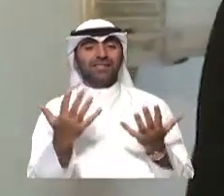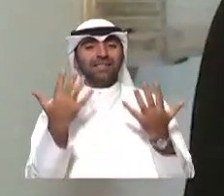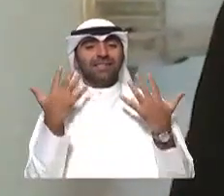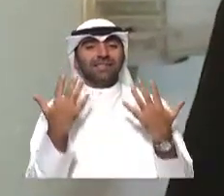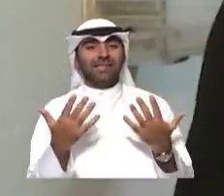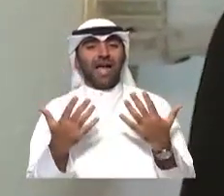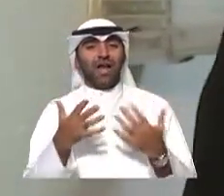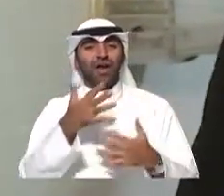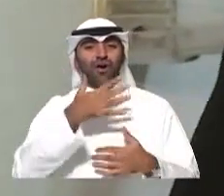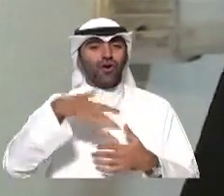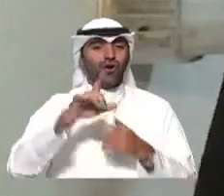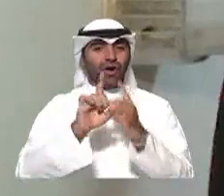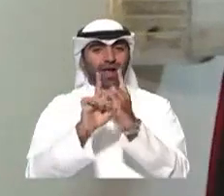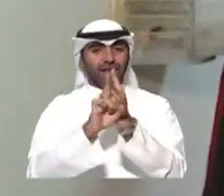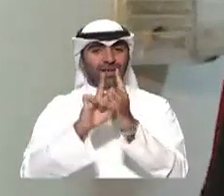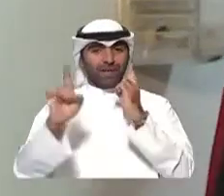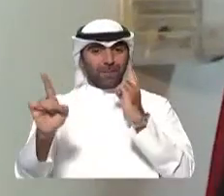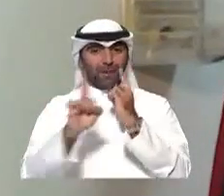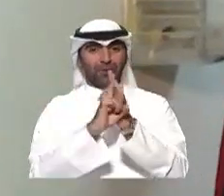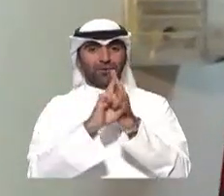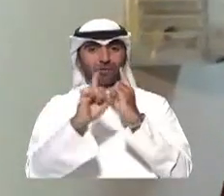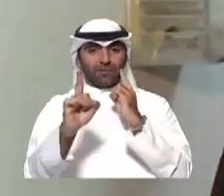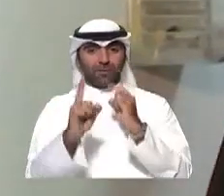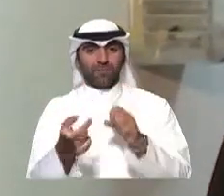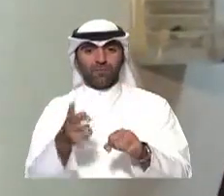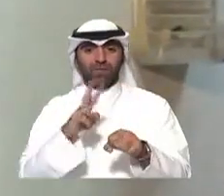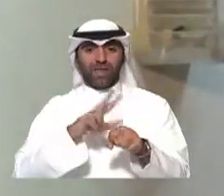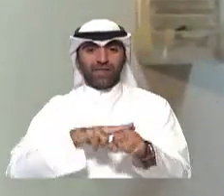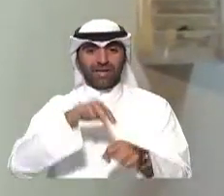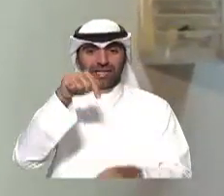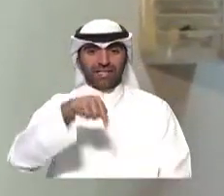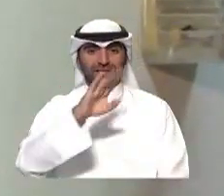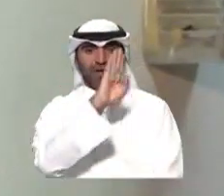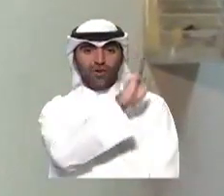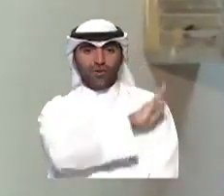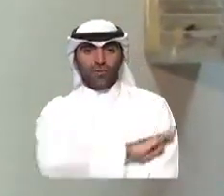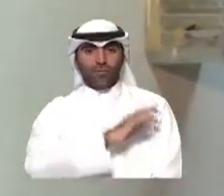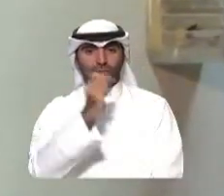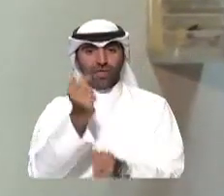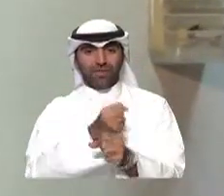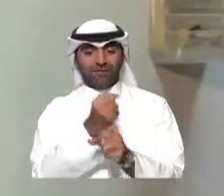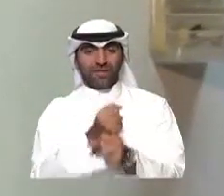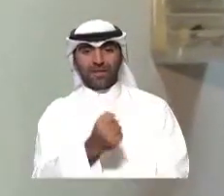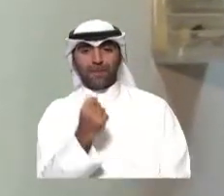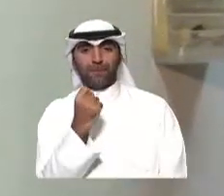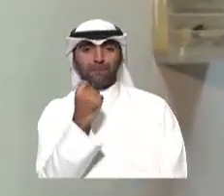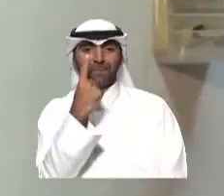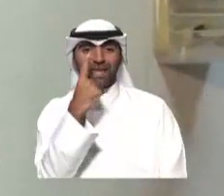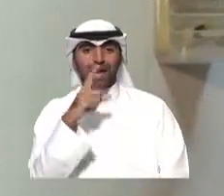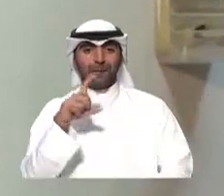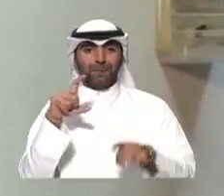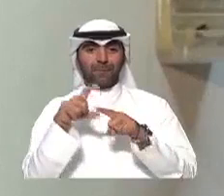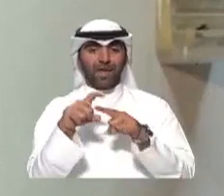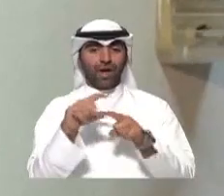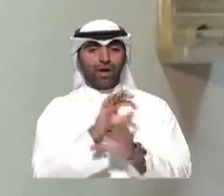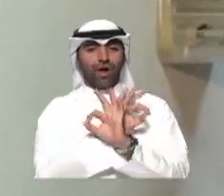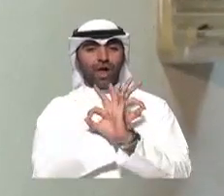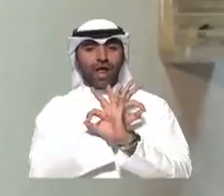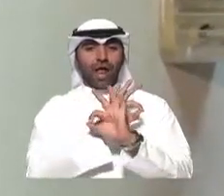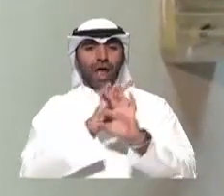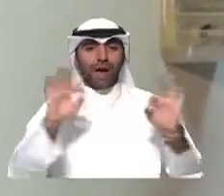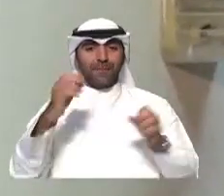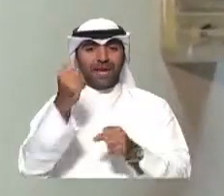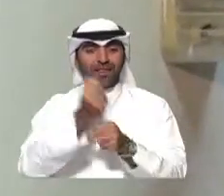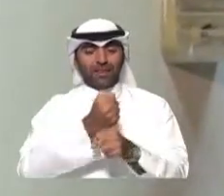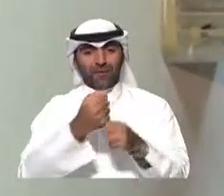فحتى كإجراء معاملات قاعد تخلص أكثر، لأن أنت ما تشوف نسبة الحضور تكون 100%، هذا يساعد على تخليص المعاملات وعلى